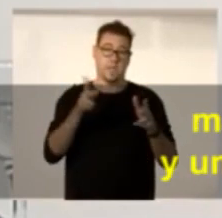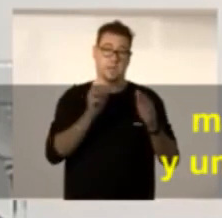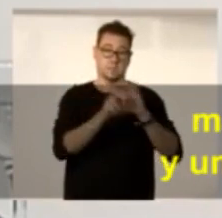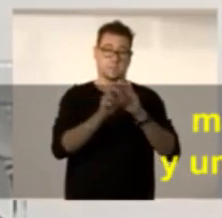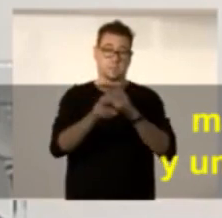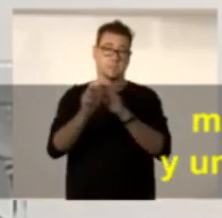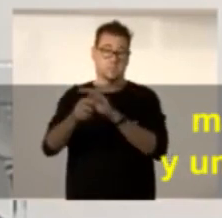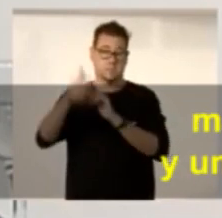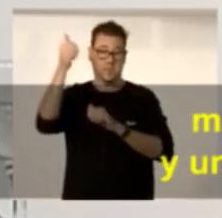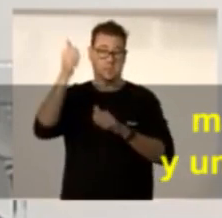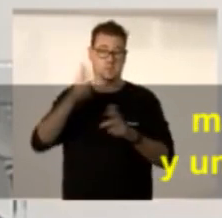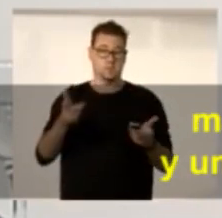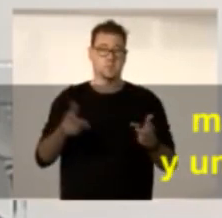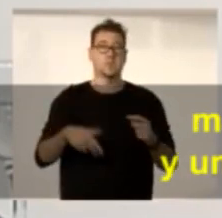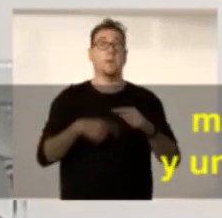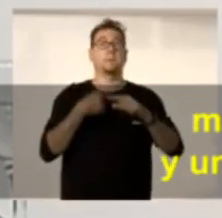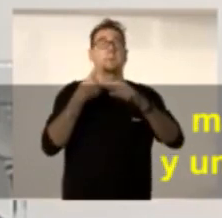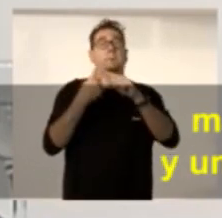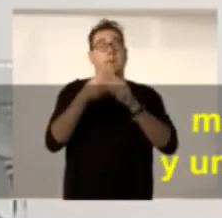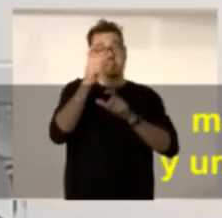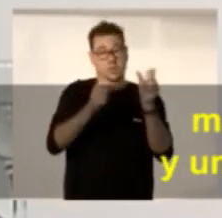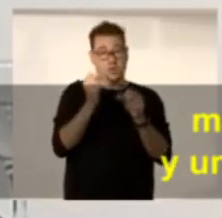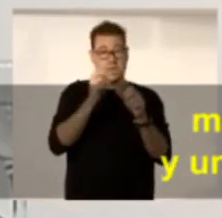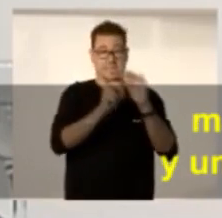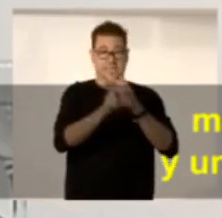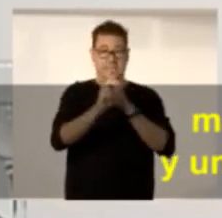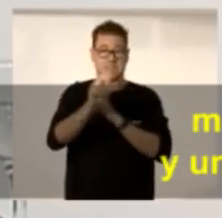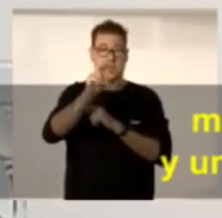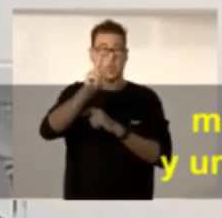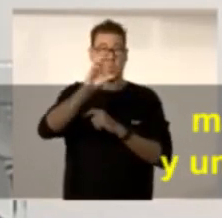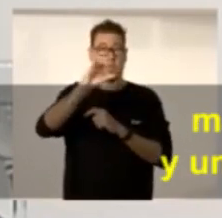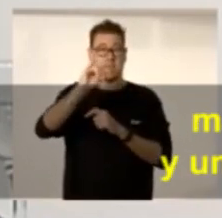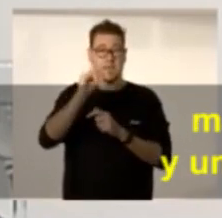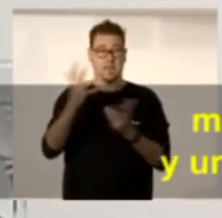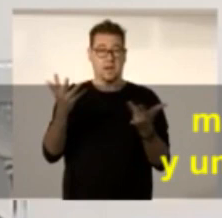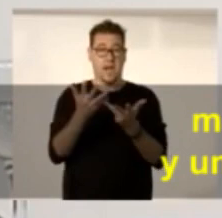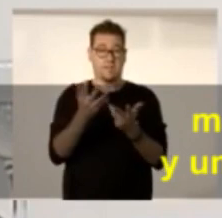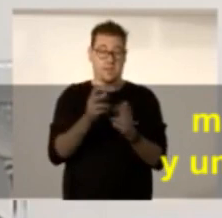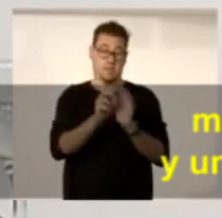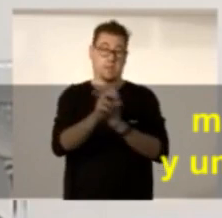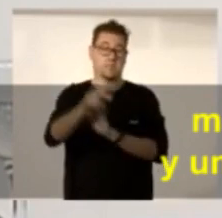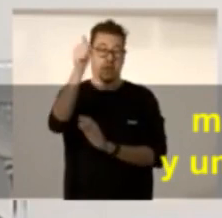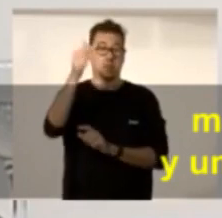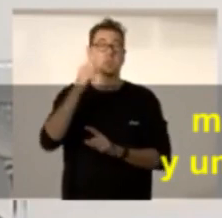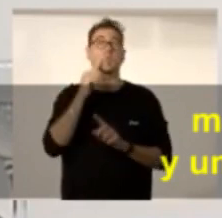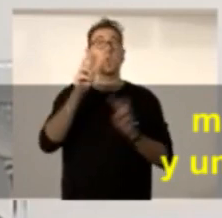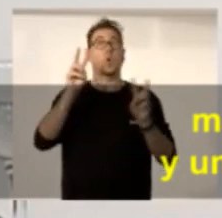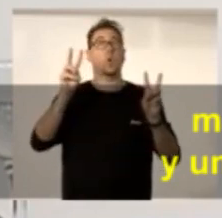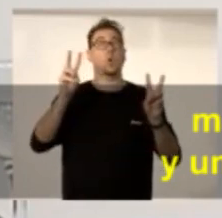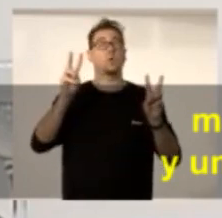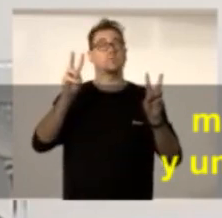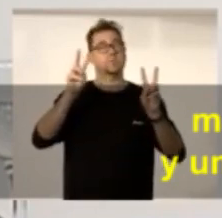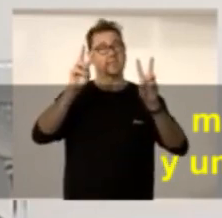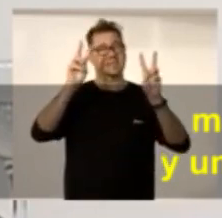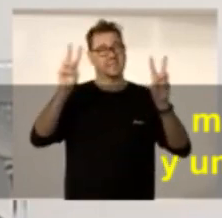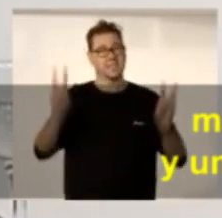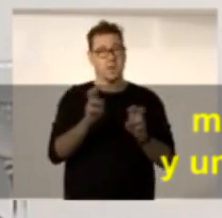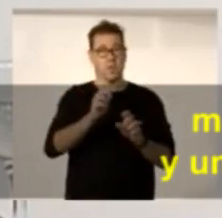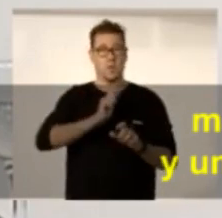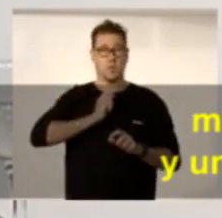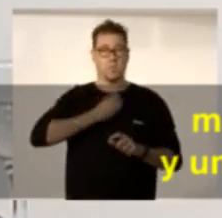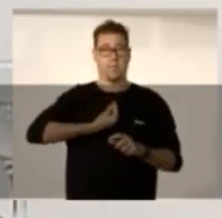hospitals, major número de persones ingressades en les UCIs i un fenomen que ens està preocupant també